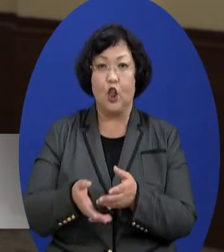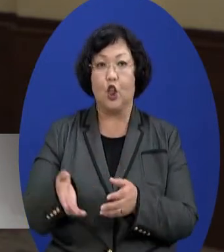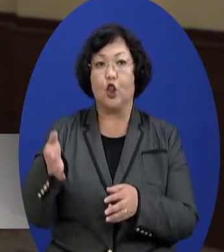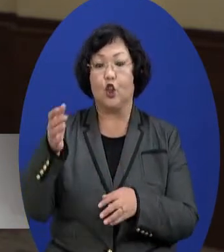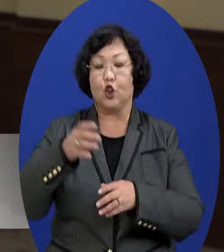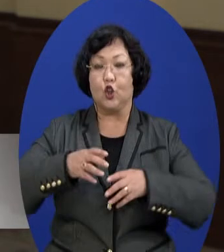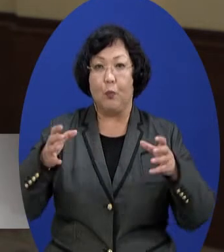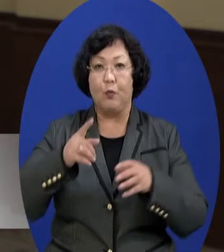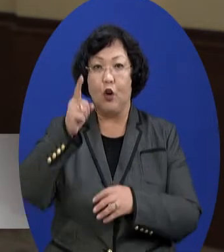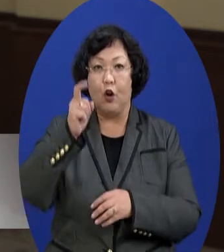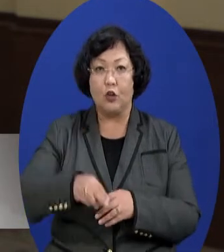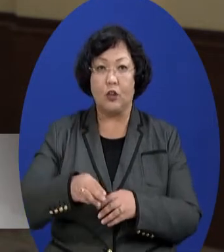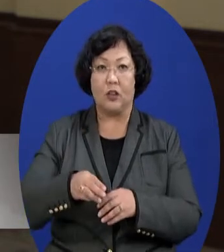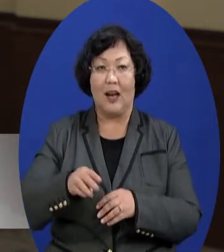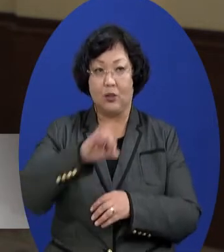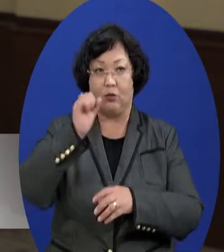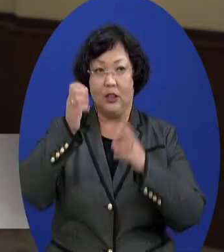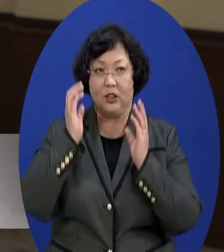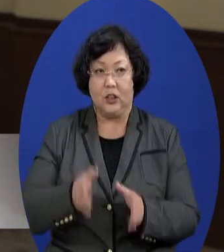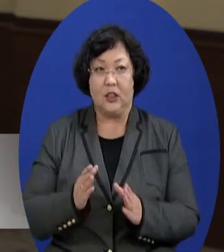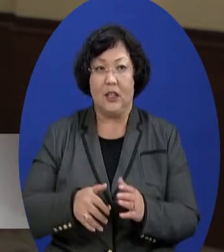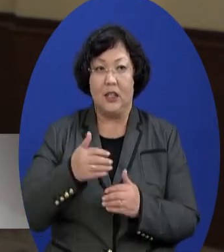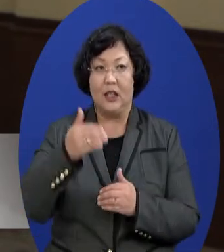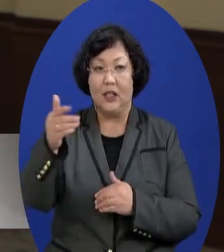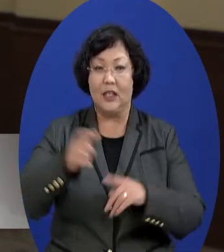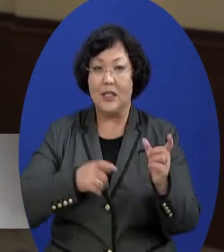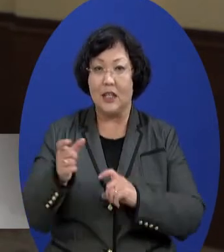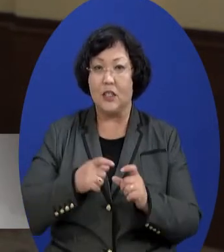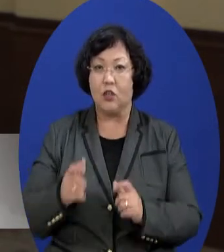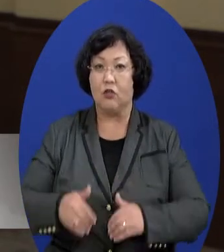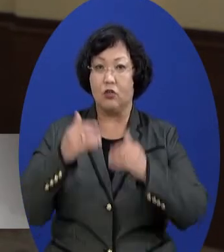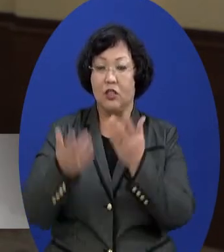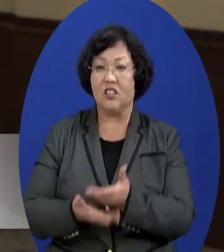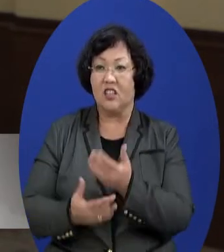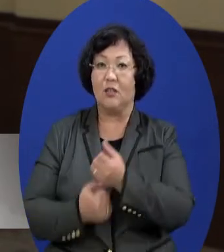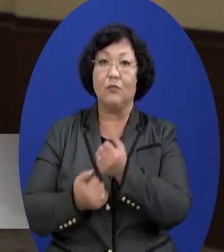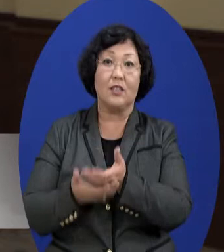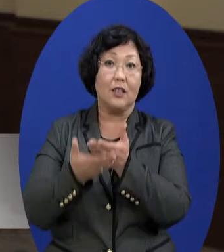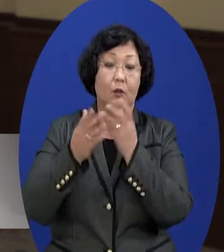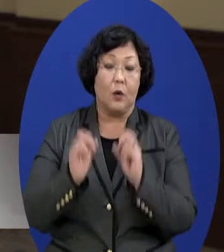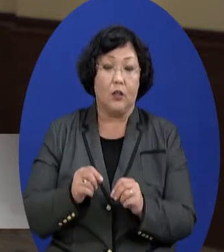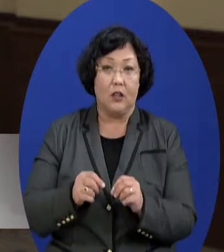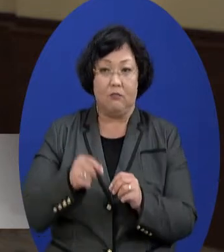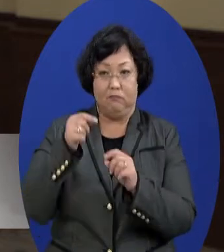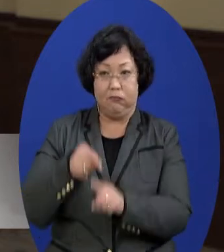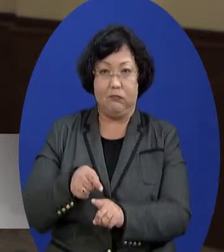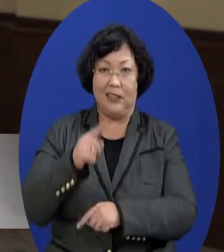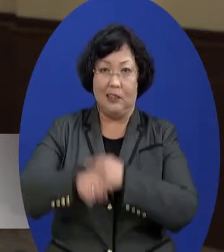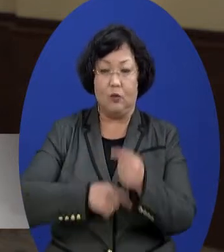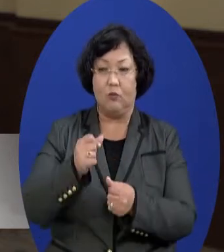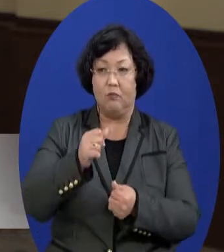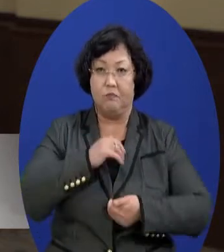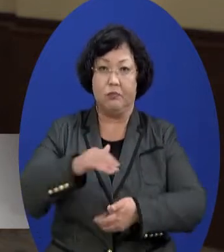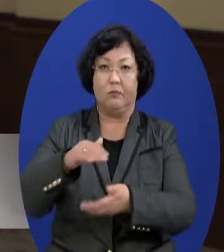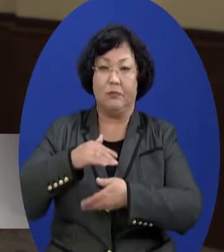хотын томоохон асуудлыг шийдвэрлэх, цаашдаа эдийн засгийн хөгжилд дэмжлэг болох утс тэр чиглэл рүү төсвийн хөрөнгө оруулалтыг илүү их